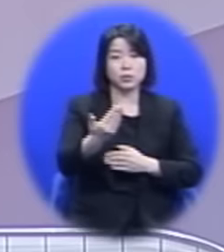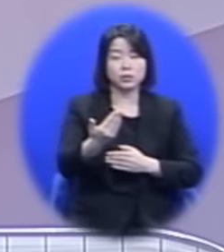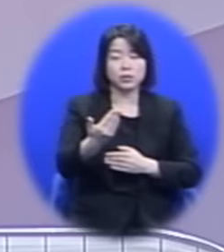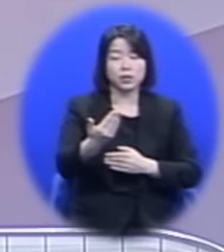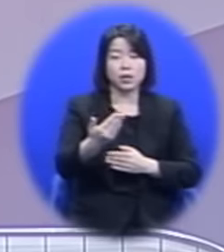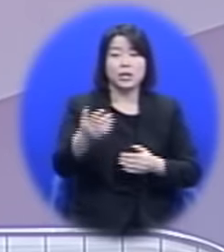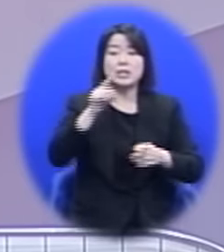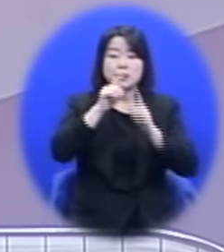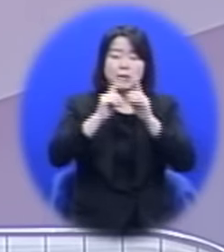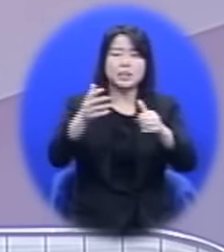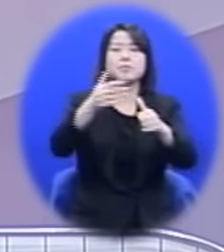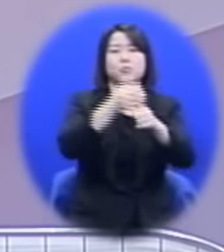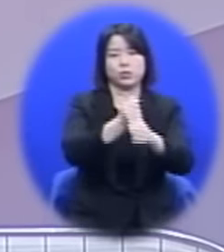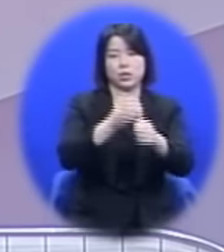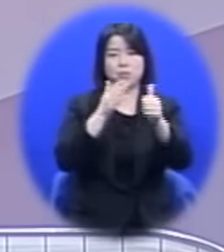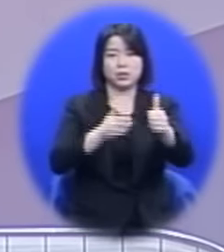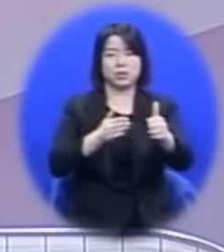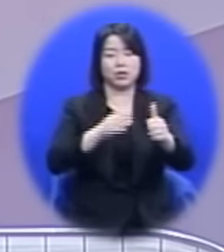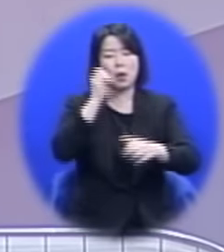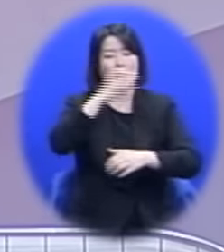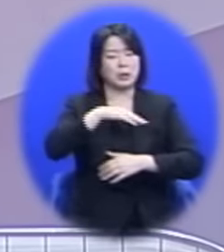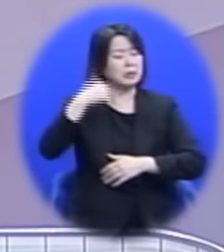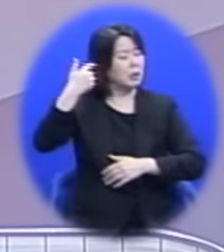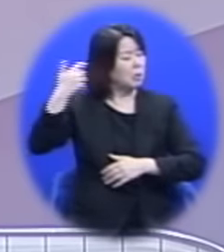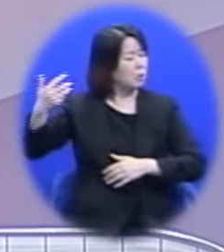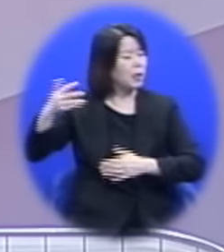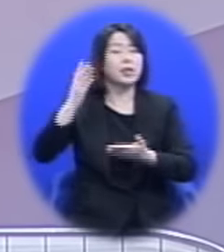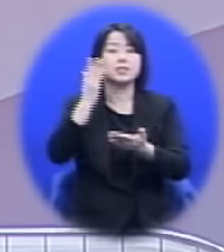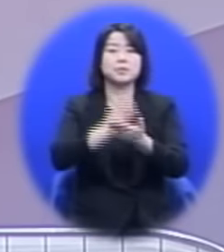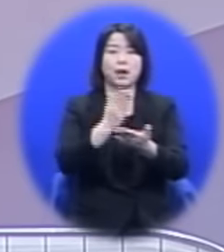붙잡으세요. 그냥 흘려듣지 마세요.